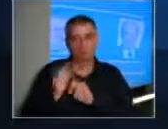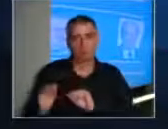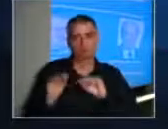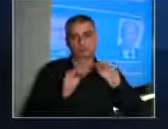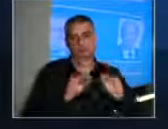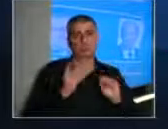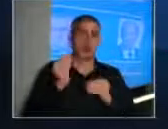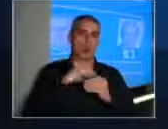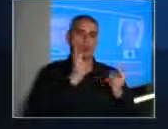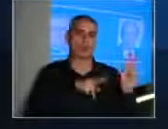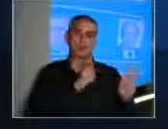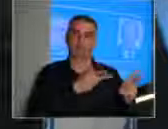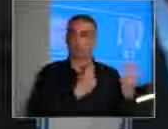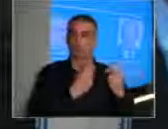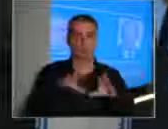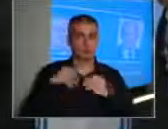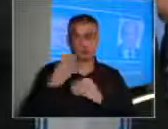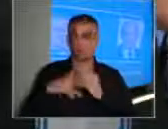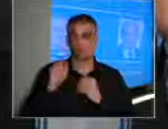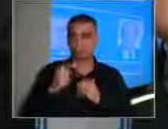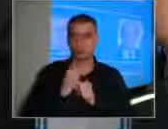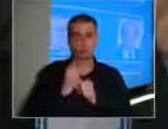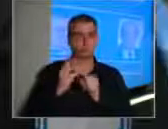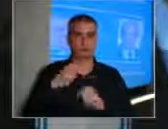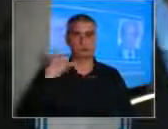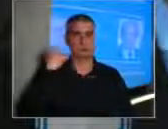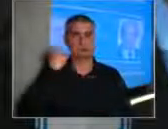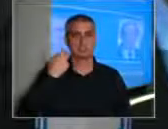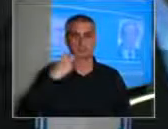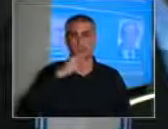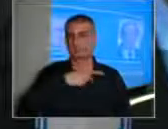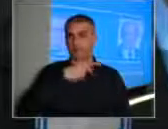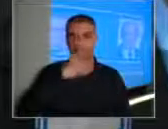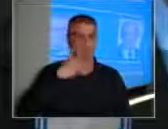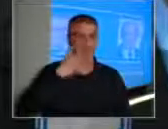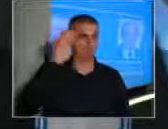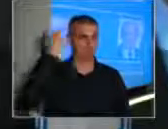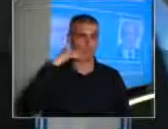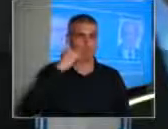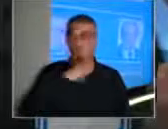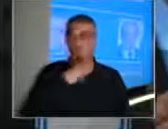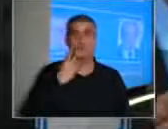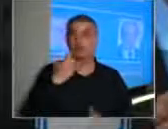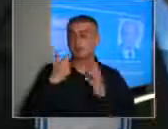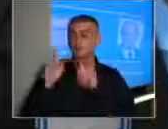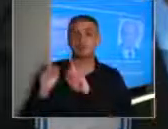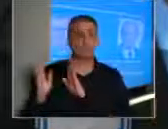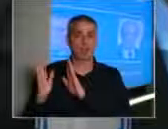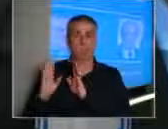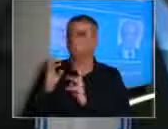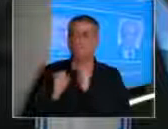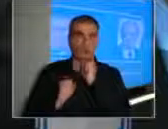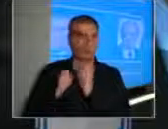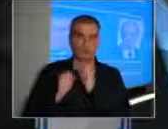ללכת לכיוונים אחרים. את הבחירות האחרונות, הוא יכול ללכת עם הרצוג ולבני בקלות. הוא העדיף ללכת לממשלה של 61, מאוד